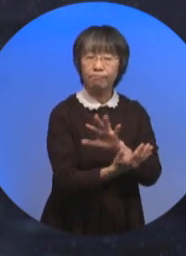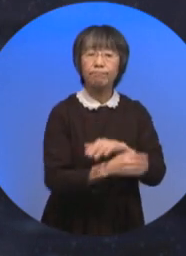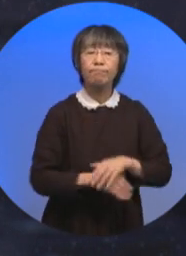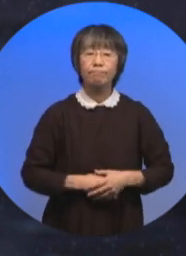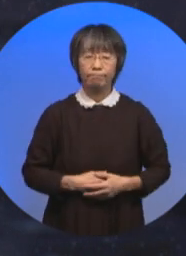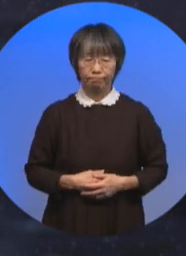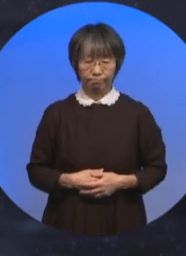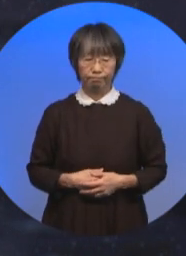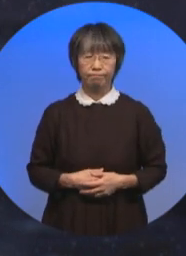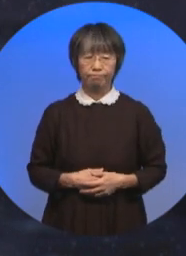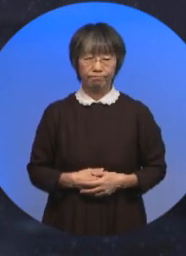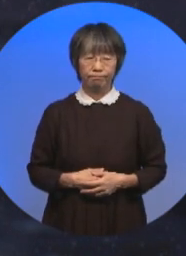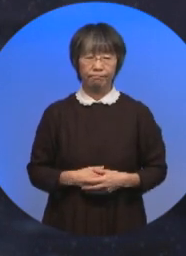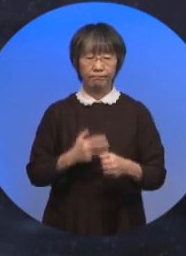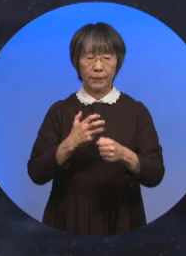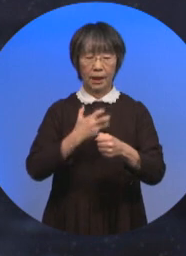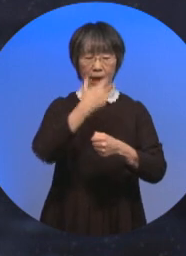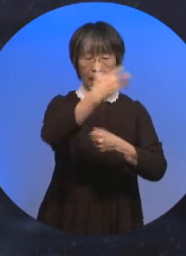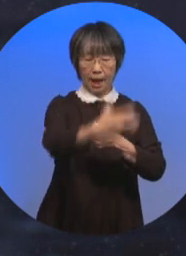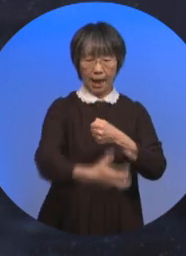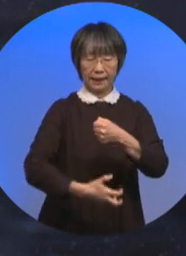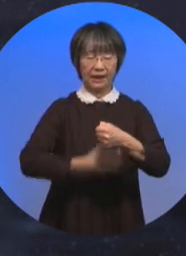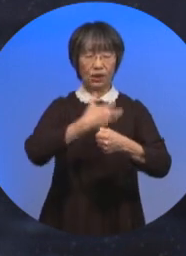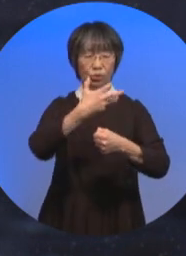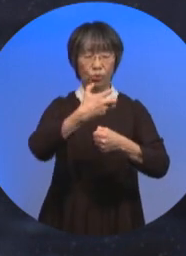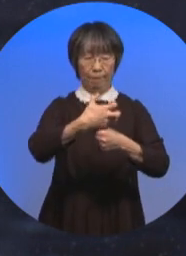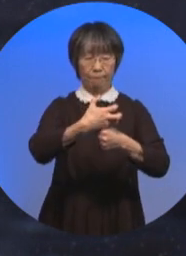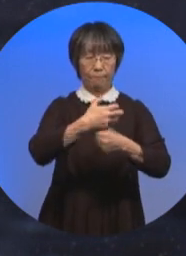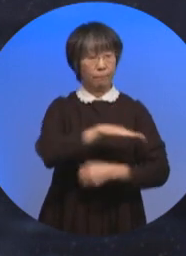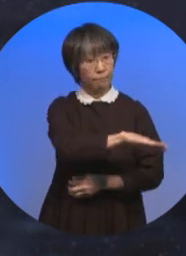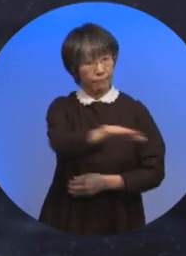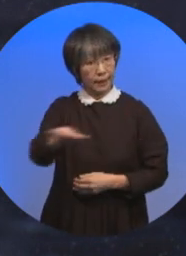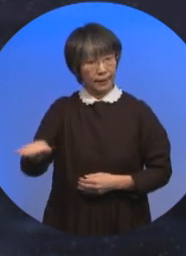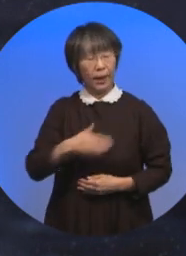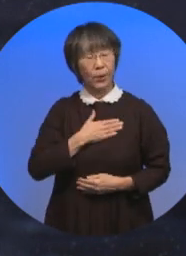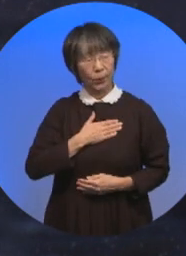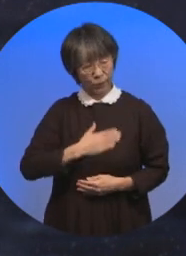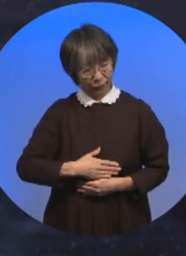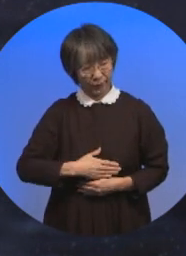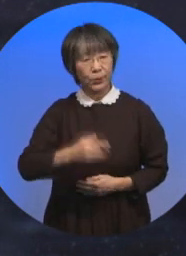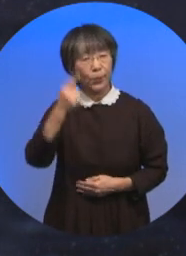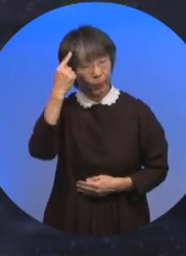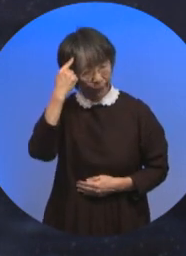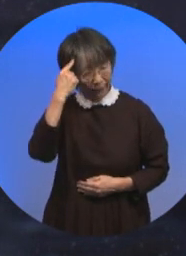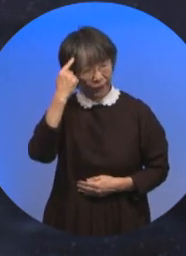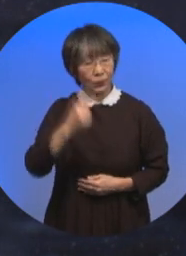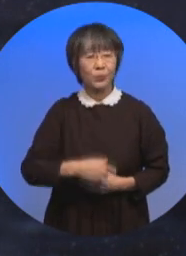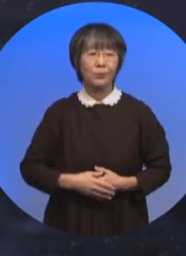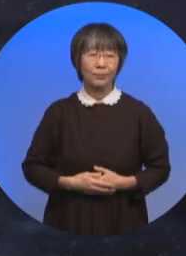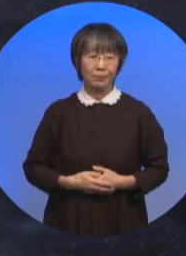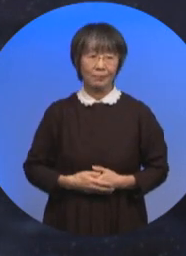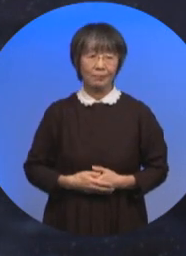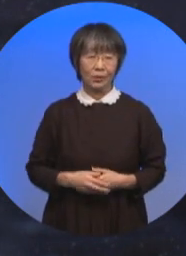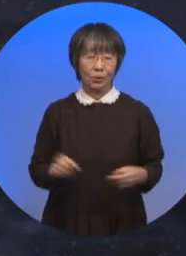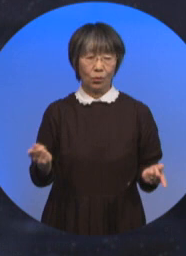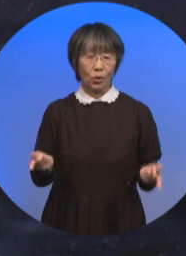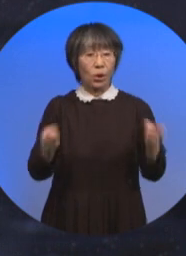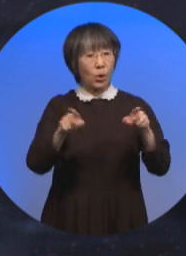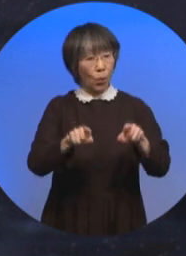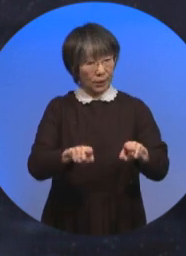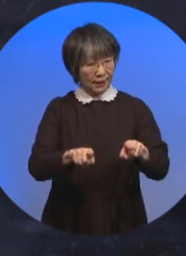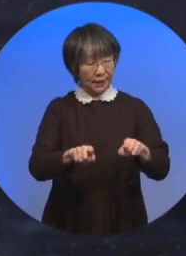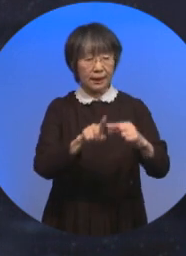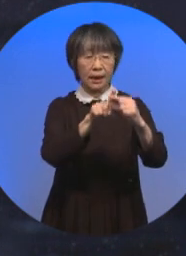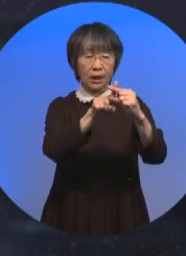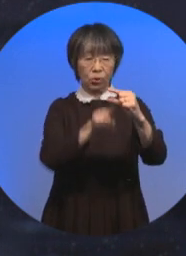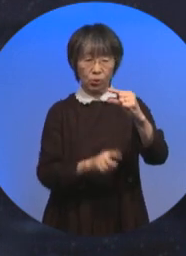ます。80周年になるっていうのは皆さんご存知かと思います。同時にスイート市は中